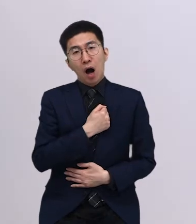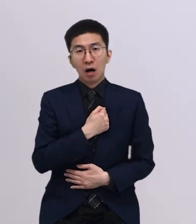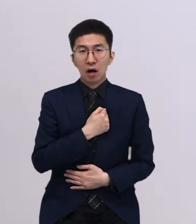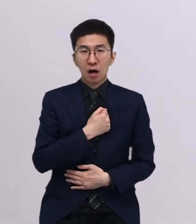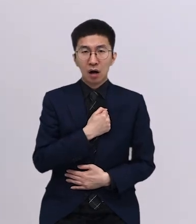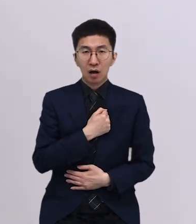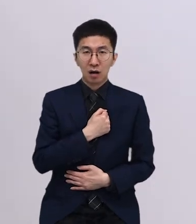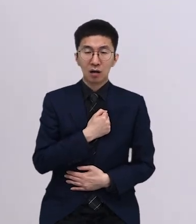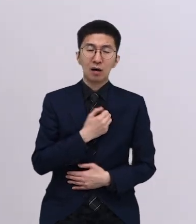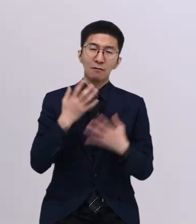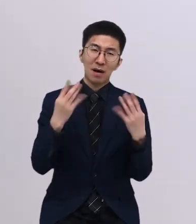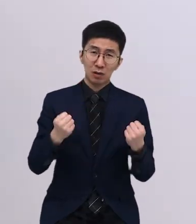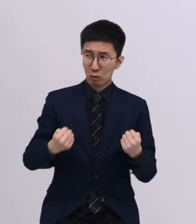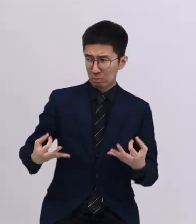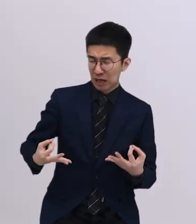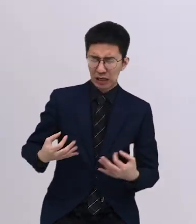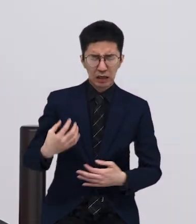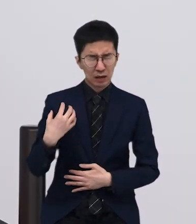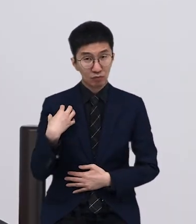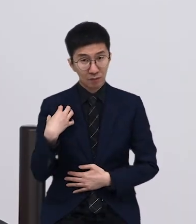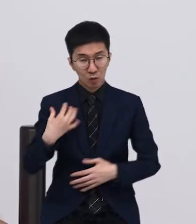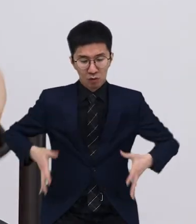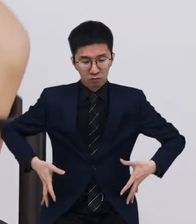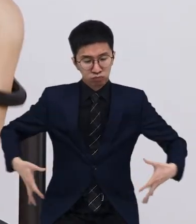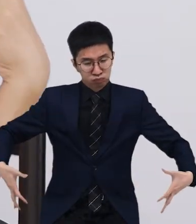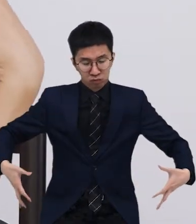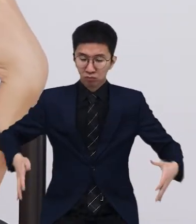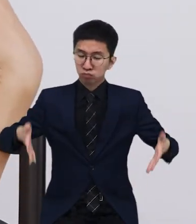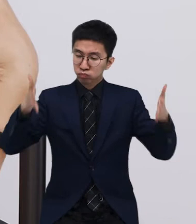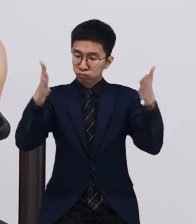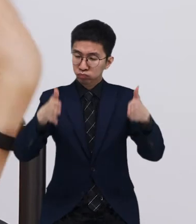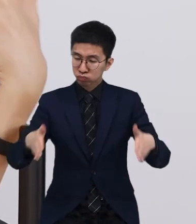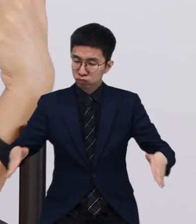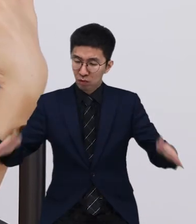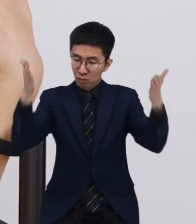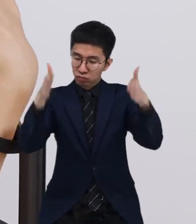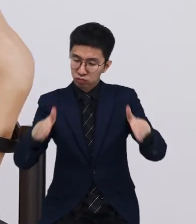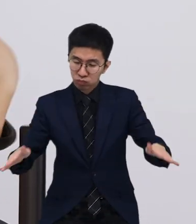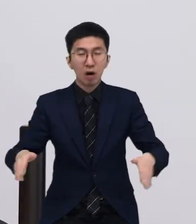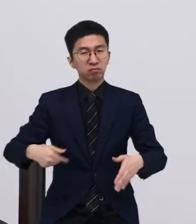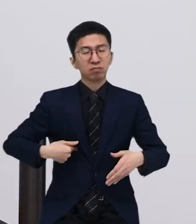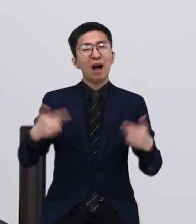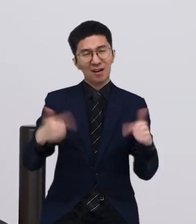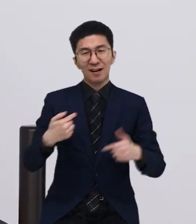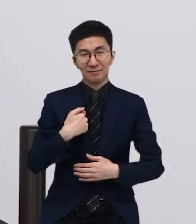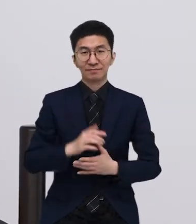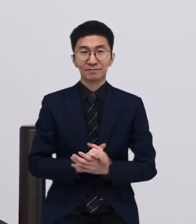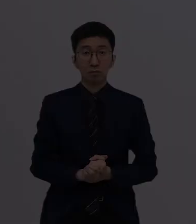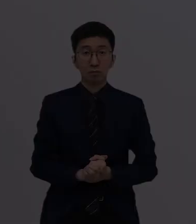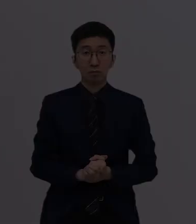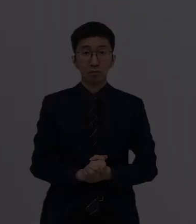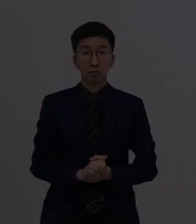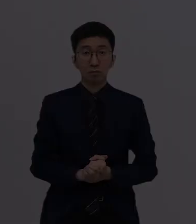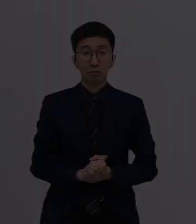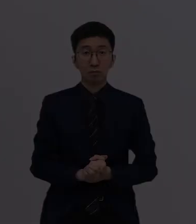입겠더라고요. 이렇게 더 두드러져 보일까 봐. 그래서 주로 펑퍼짐한 옷, 박시한 옷 이렇게 입고 있어요.